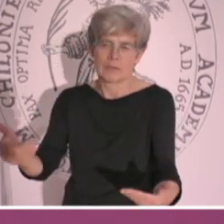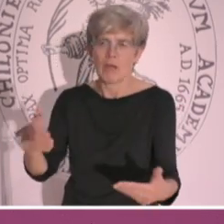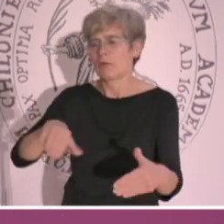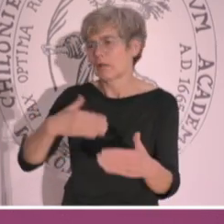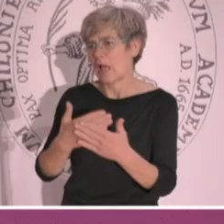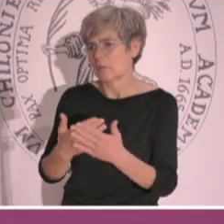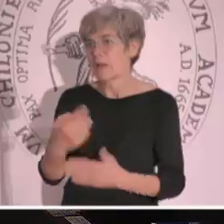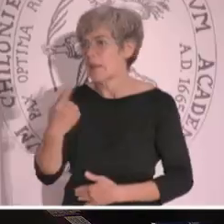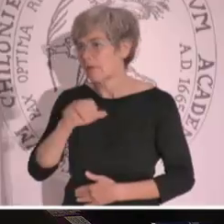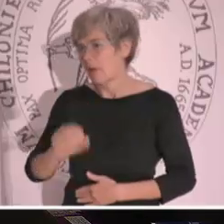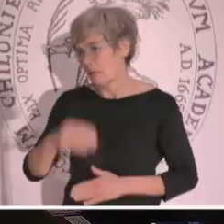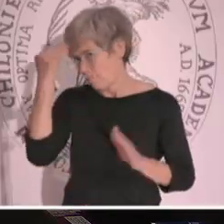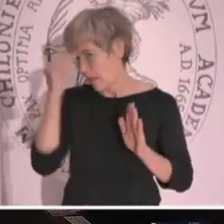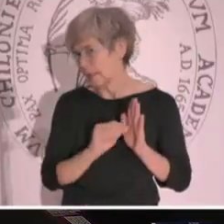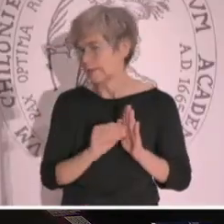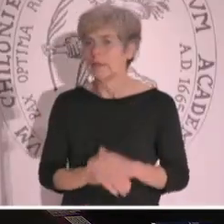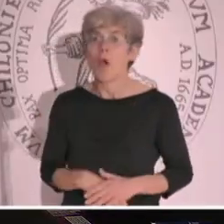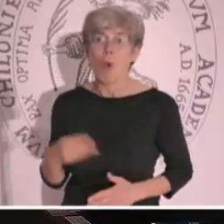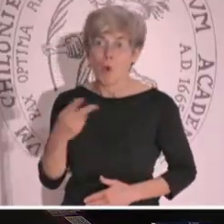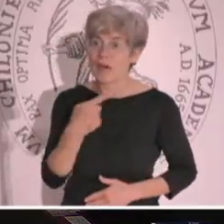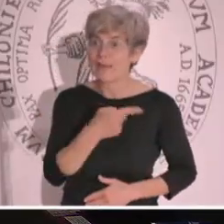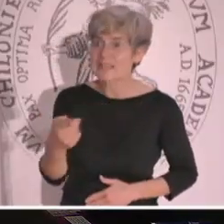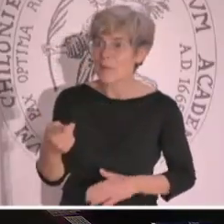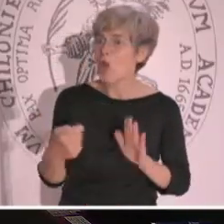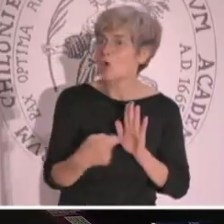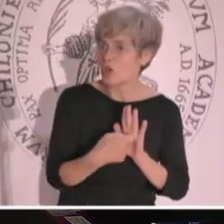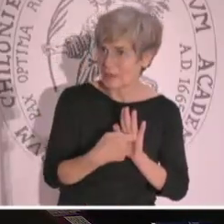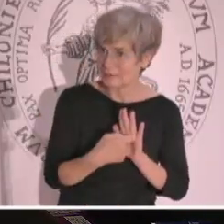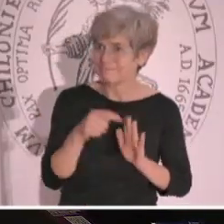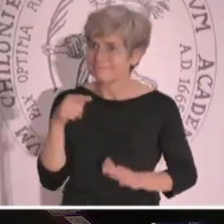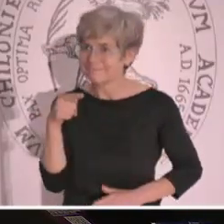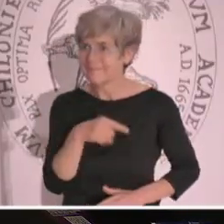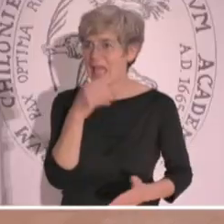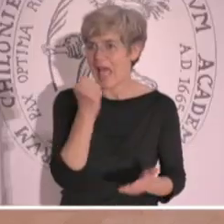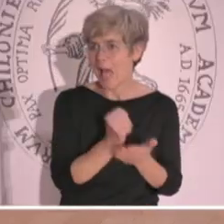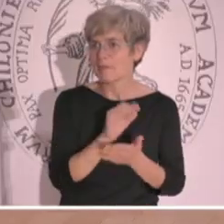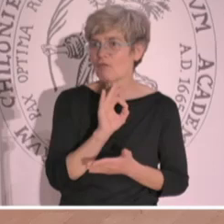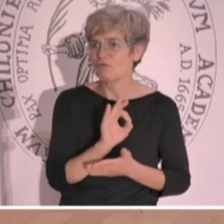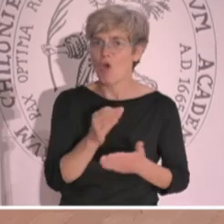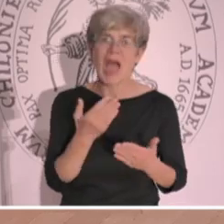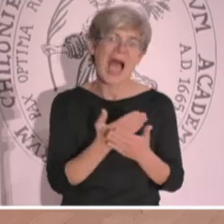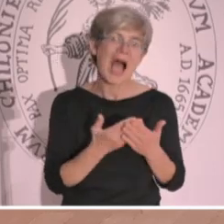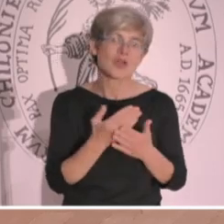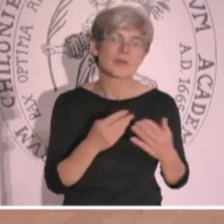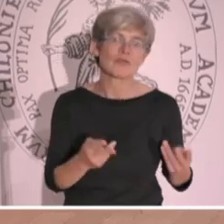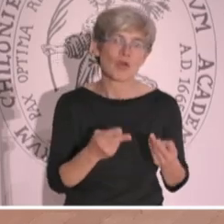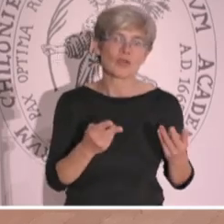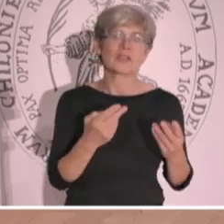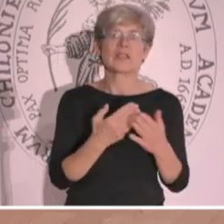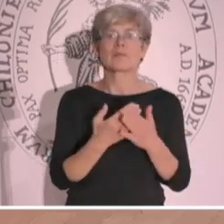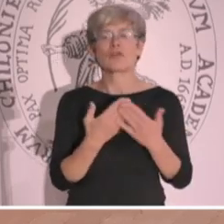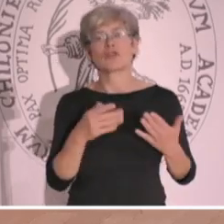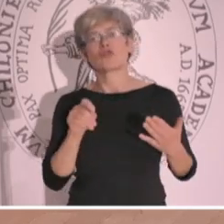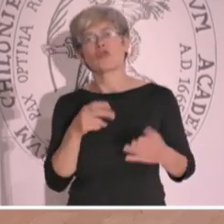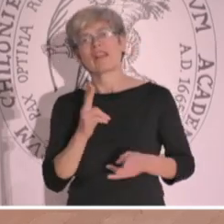Oder vielleicht kommen Sie in Kontakt mit unserem Amt für Ausbildungsförderung, ein sehr großer Bereich im Studentenwerk oder kurz auch